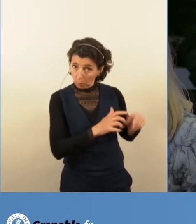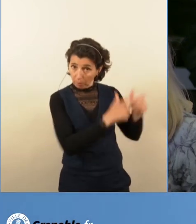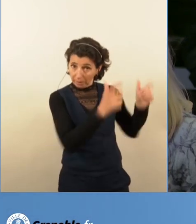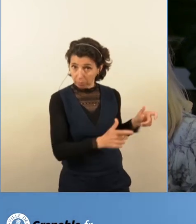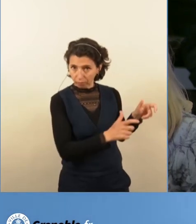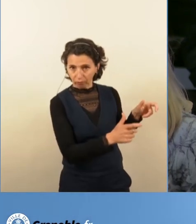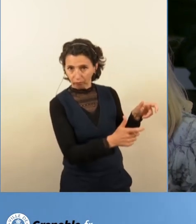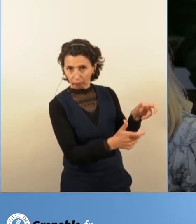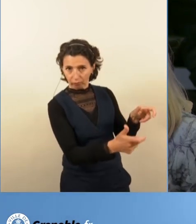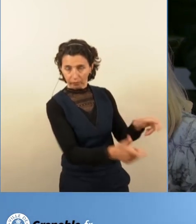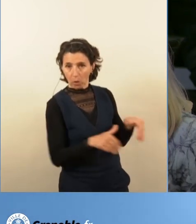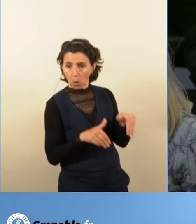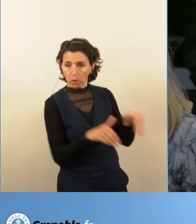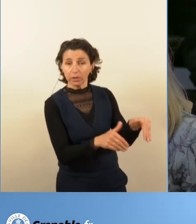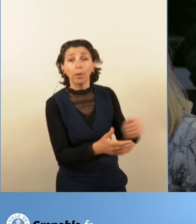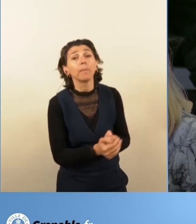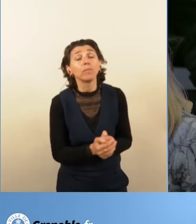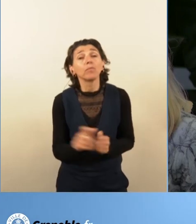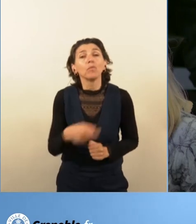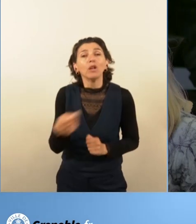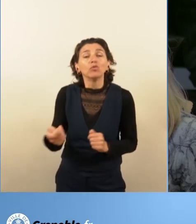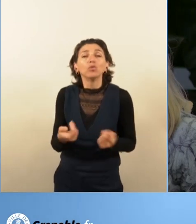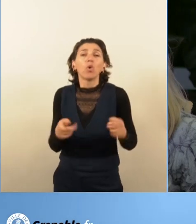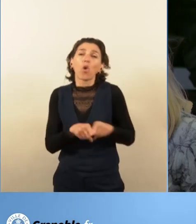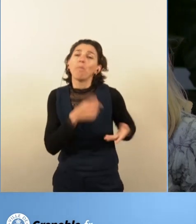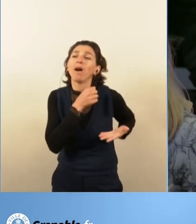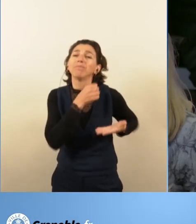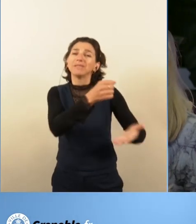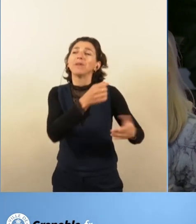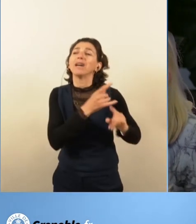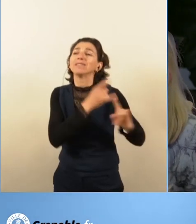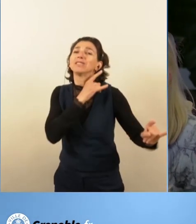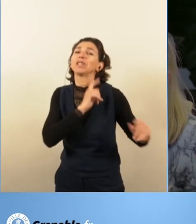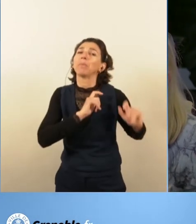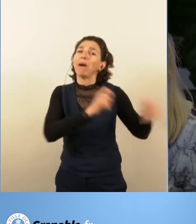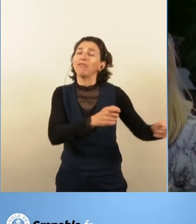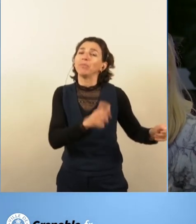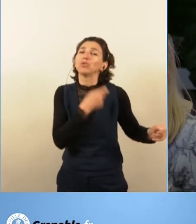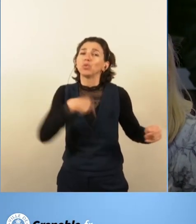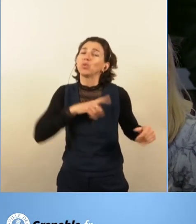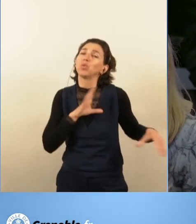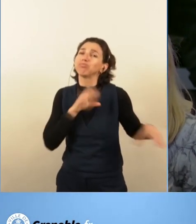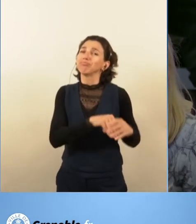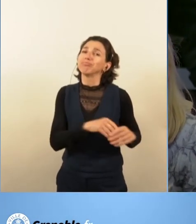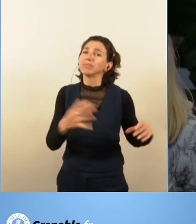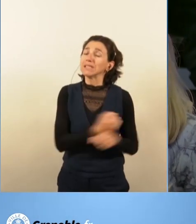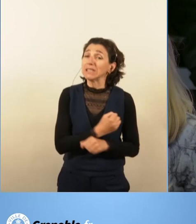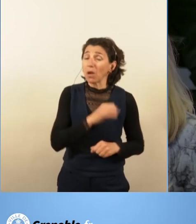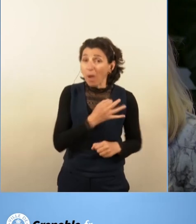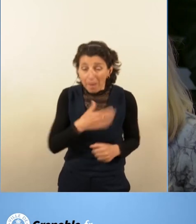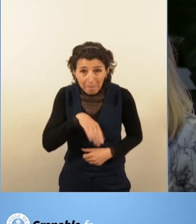que cette demande de classement ni adhère puisque ça permet de subventions supplémentaires à un niveau